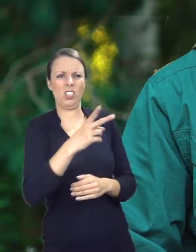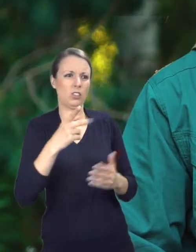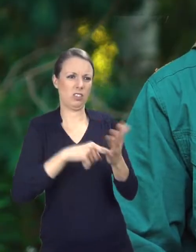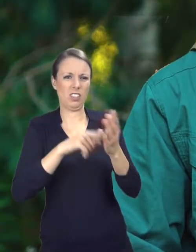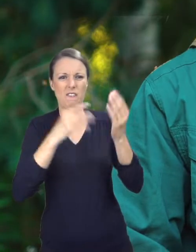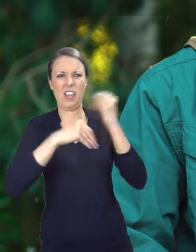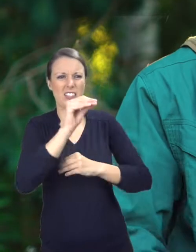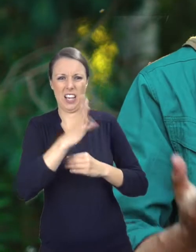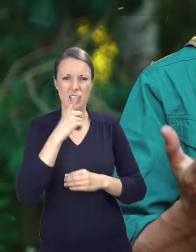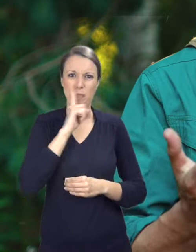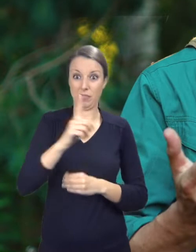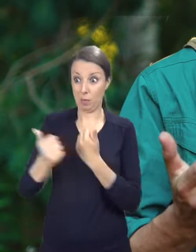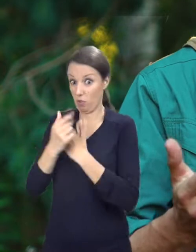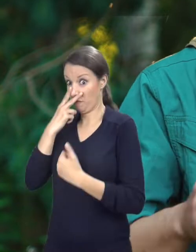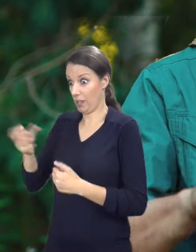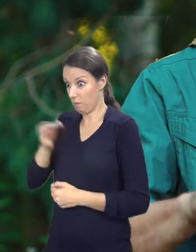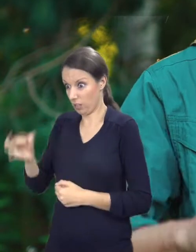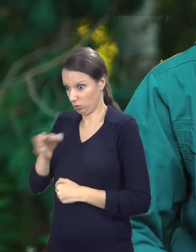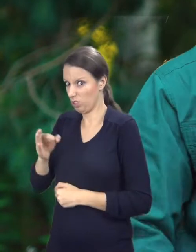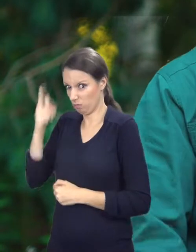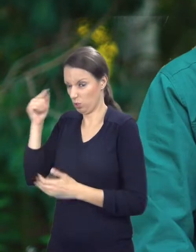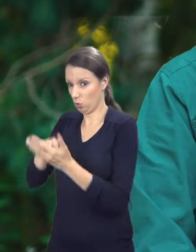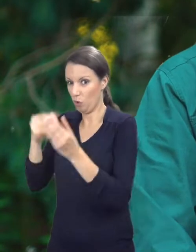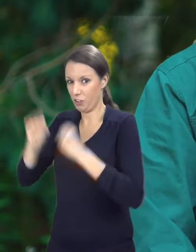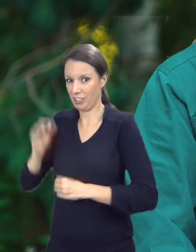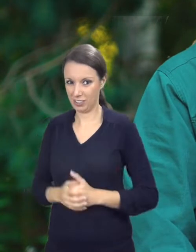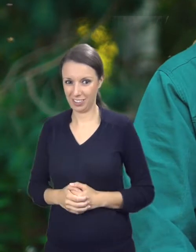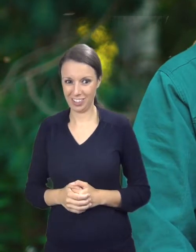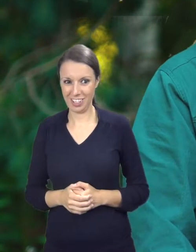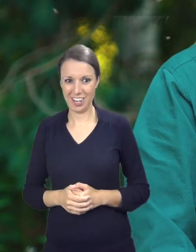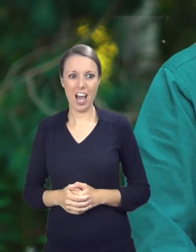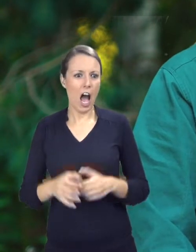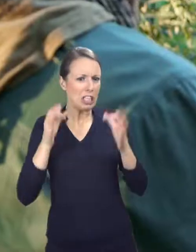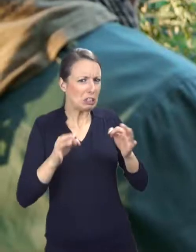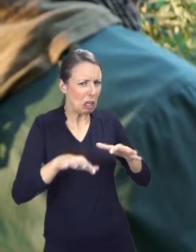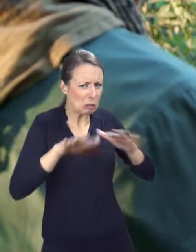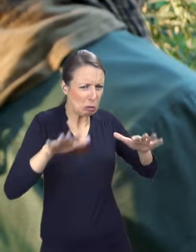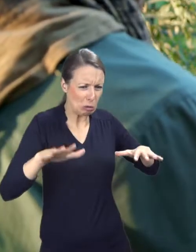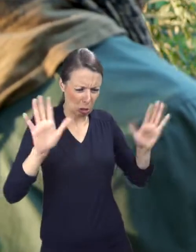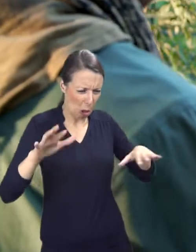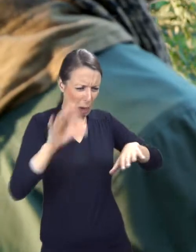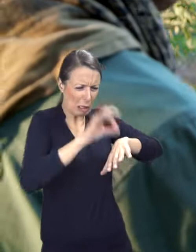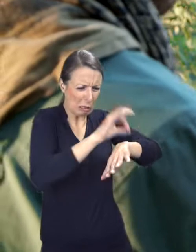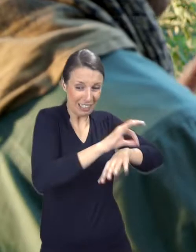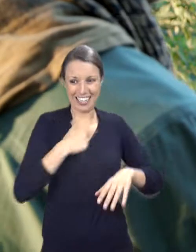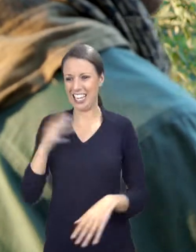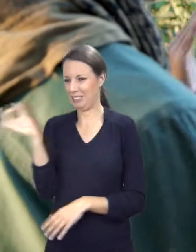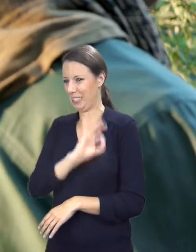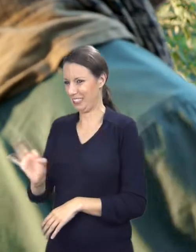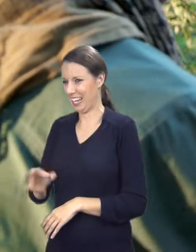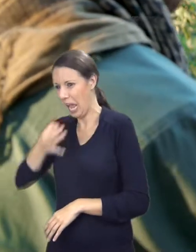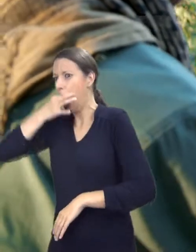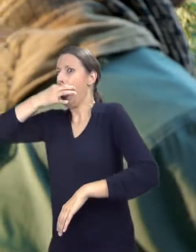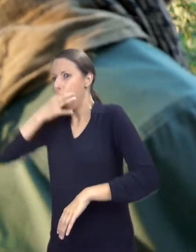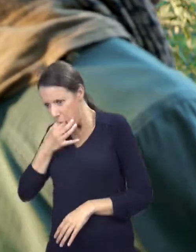rypią, co nie? No dzisiaj mamy to akurat zatrzęsienie tych komarów. Ja je specjalnie załatwiłam na plan, żeby tak... Żeby pokazać, że